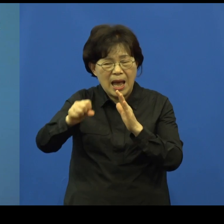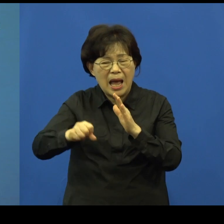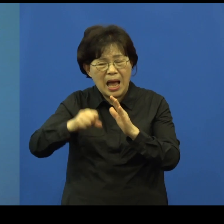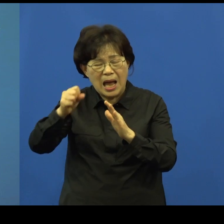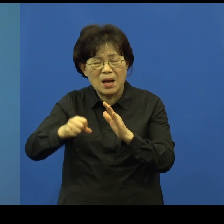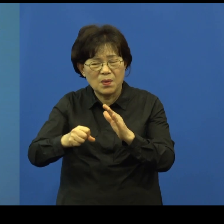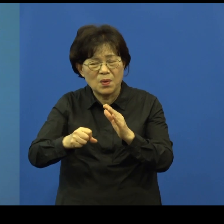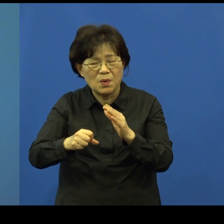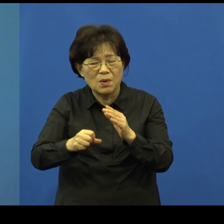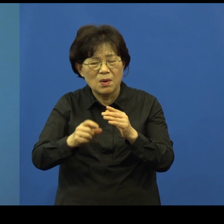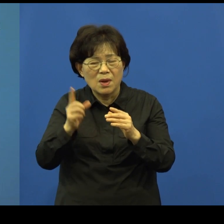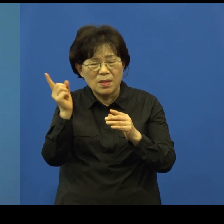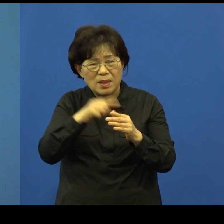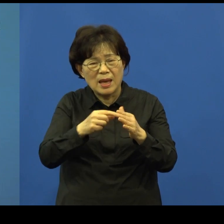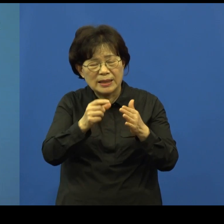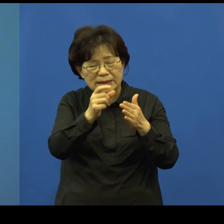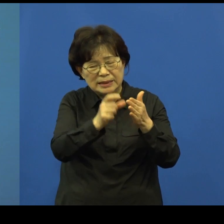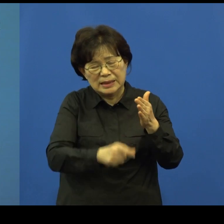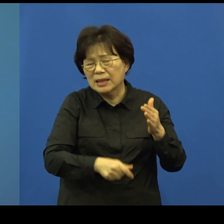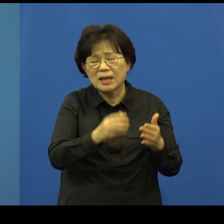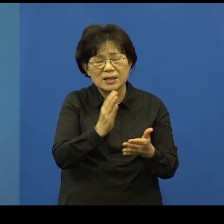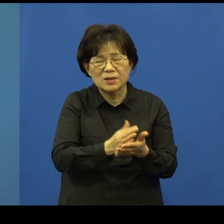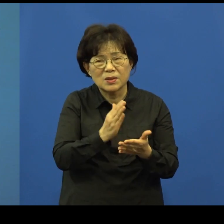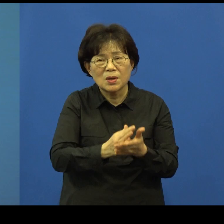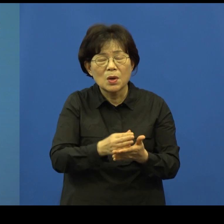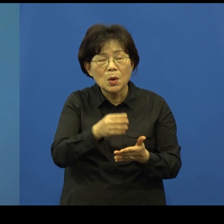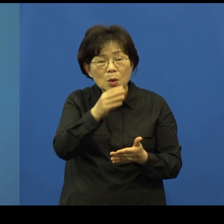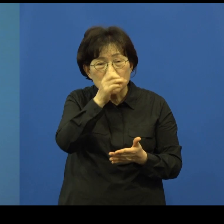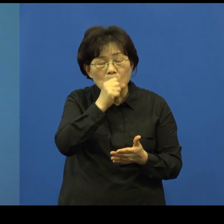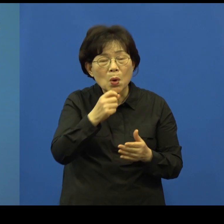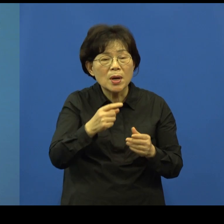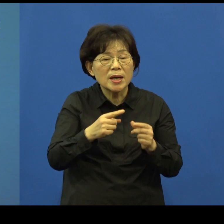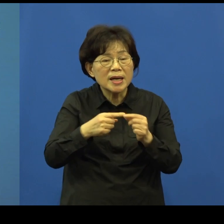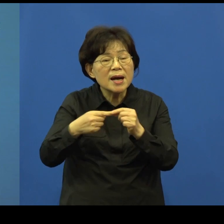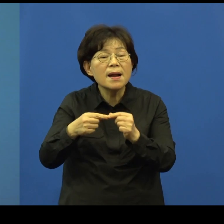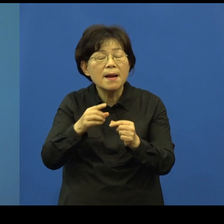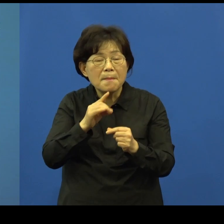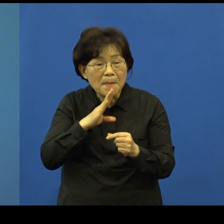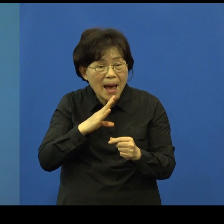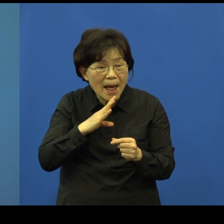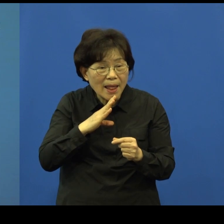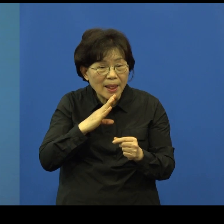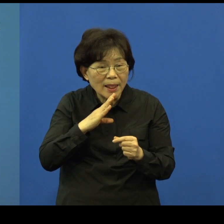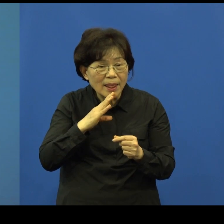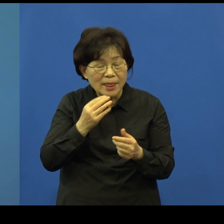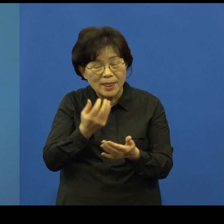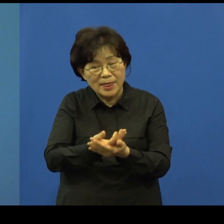댓글들. 좋은 글을 퍼나르세요. 좋은 글을 퍼나르세요.